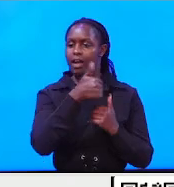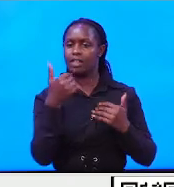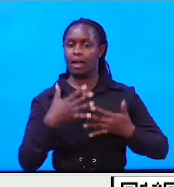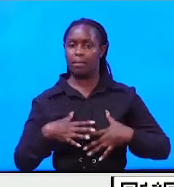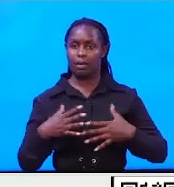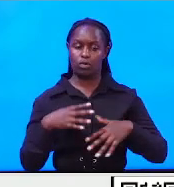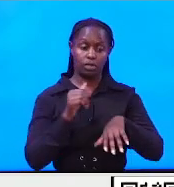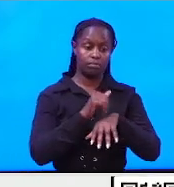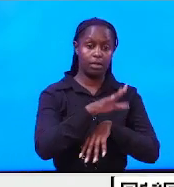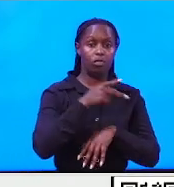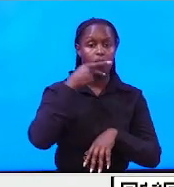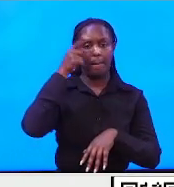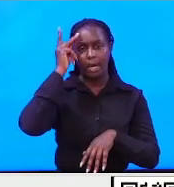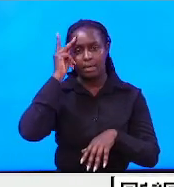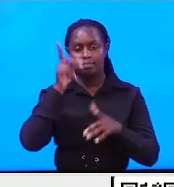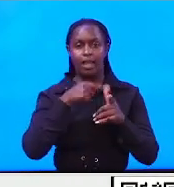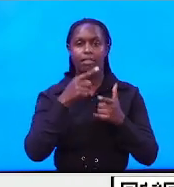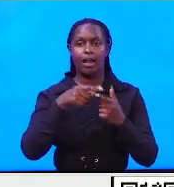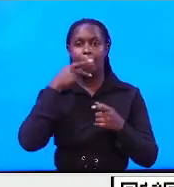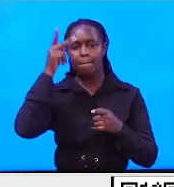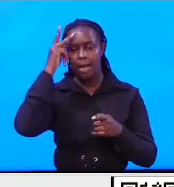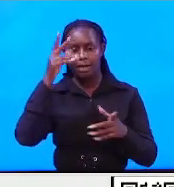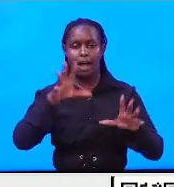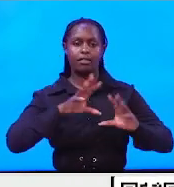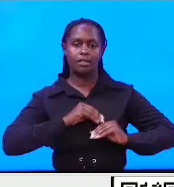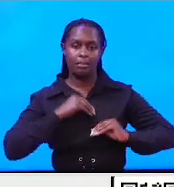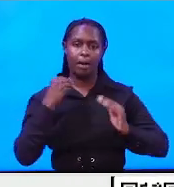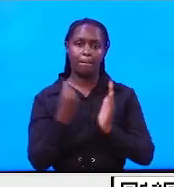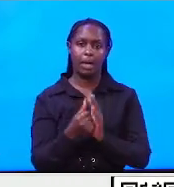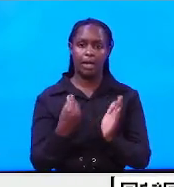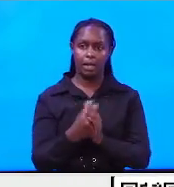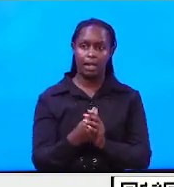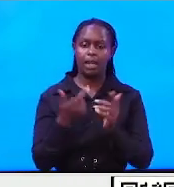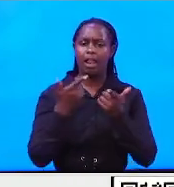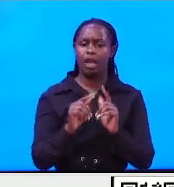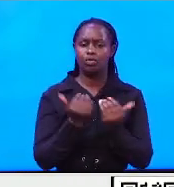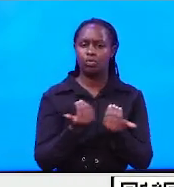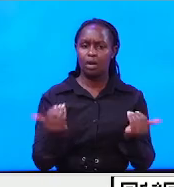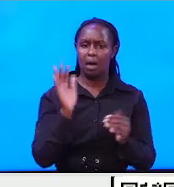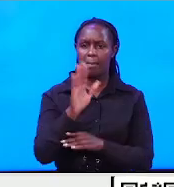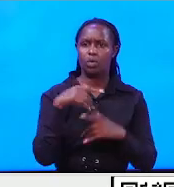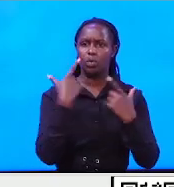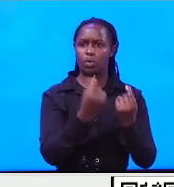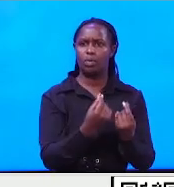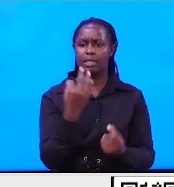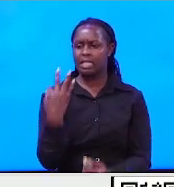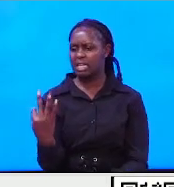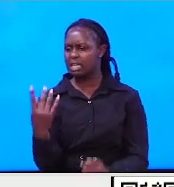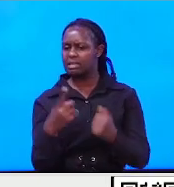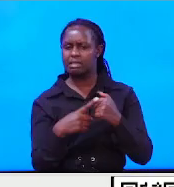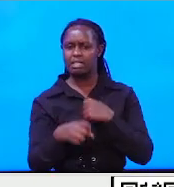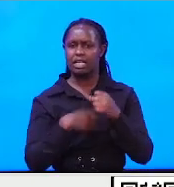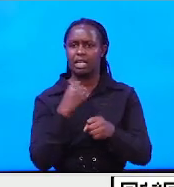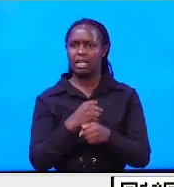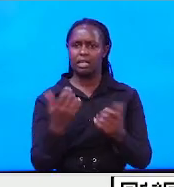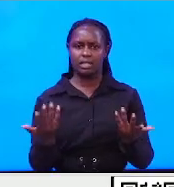anawatuma kwa wale wazazi, na wale wazazi wakachukua zile fedha na kuweza kuweka watoto. Jamani, mtoto wa miaka 3 na miaka 6,